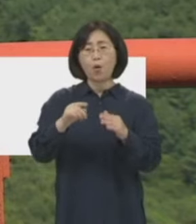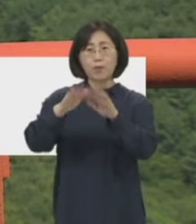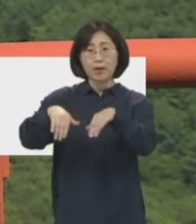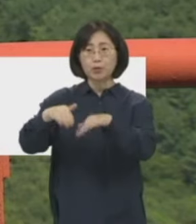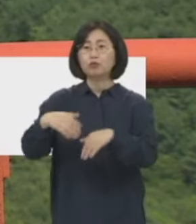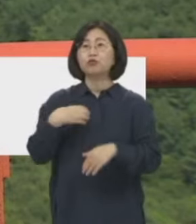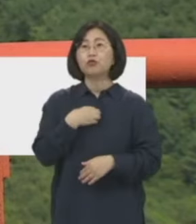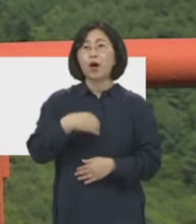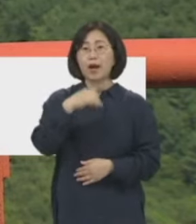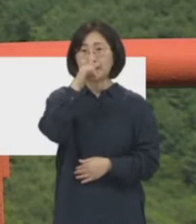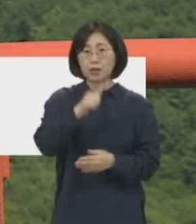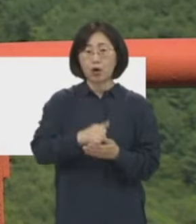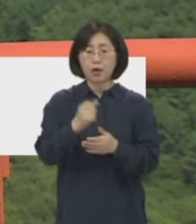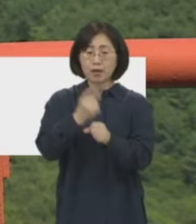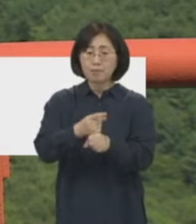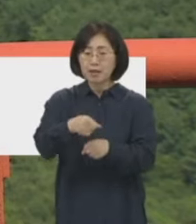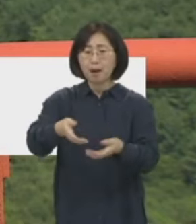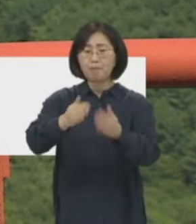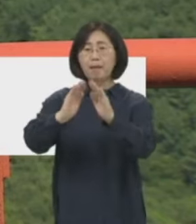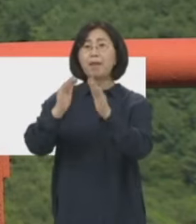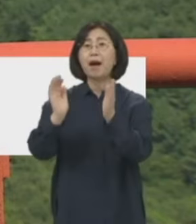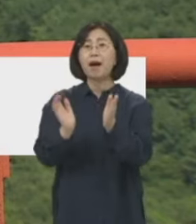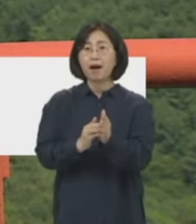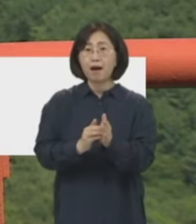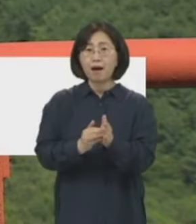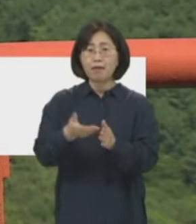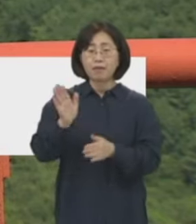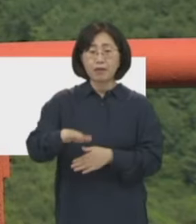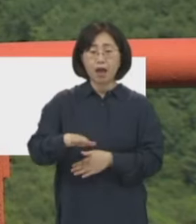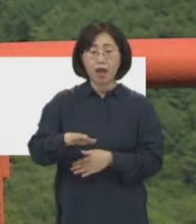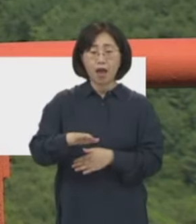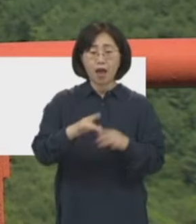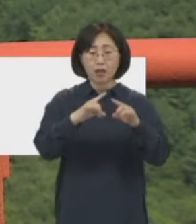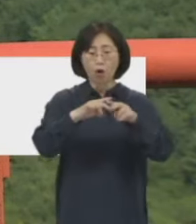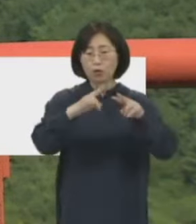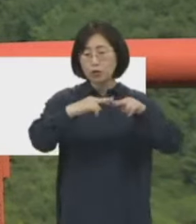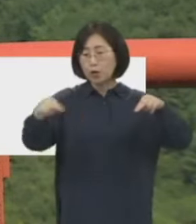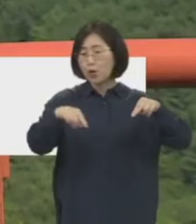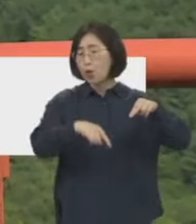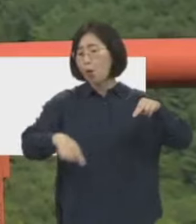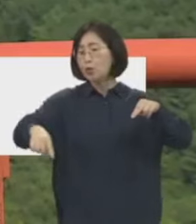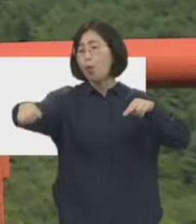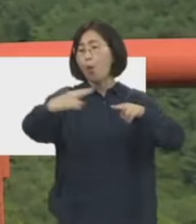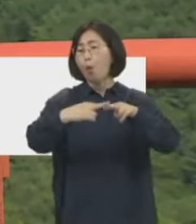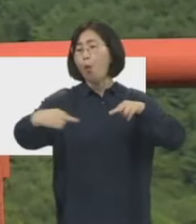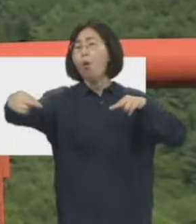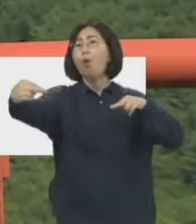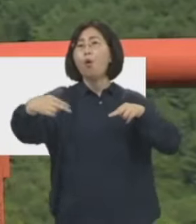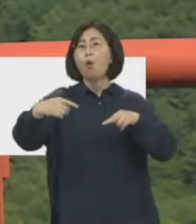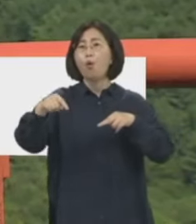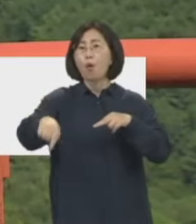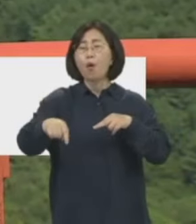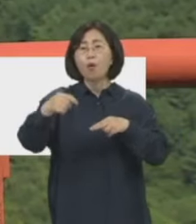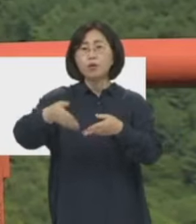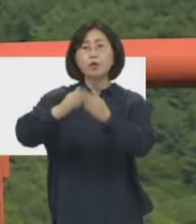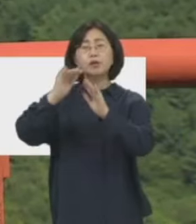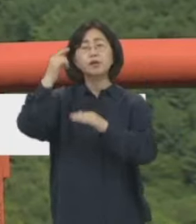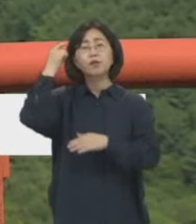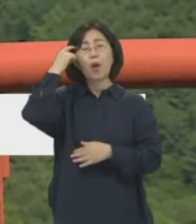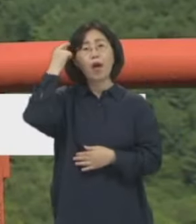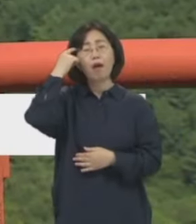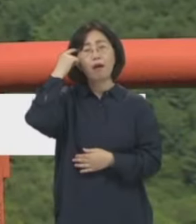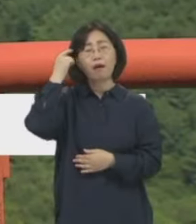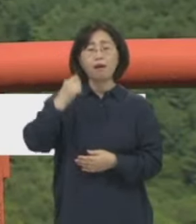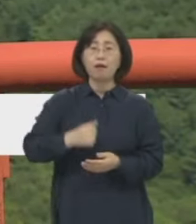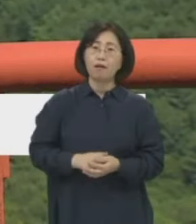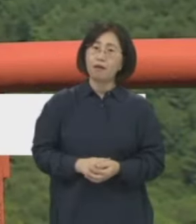다 들어서 있는데 굳이 그 사업 시설을로 지나가야 된다는게 저희